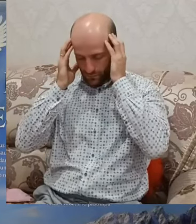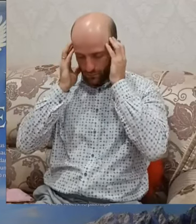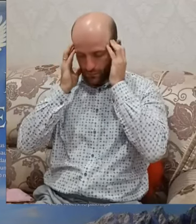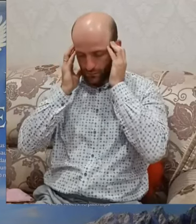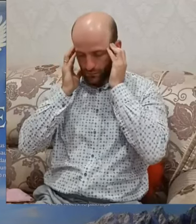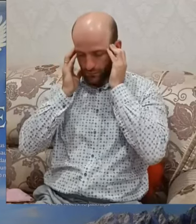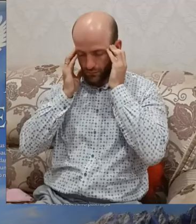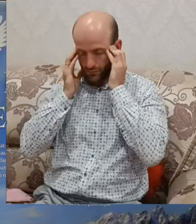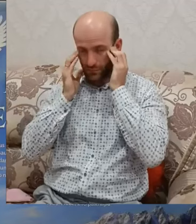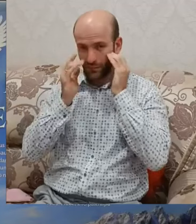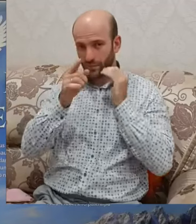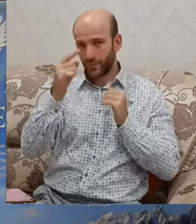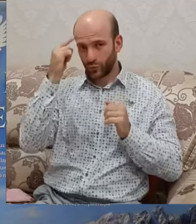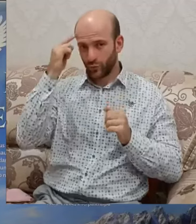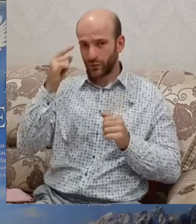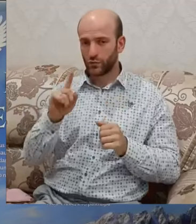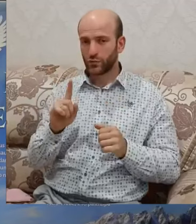ада.